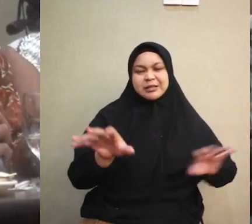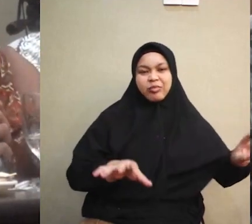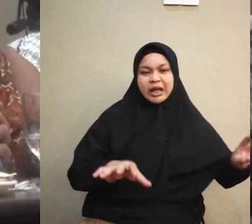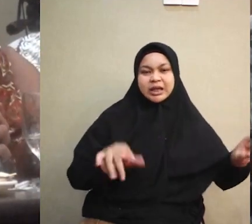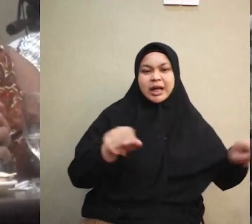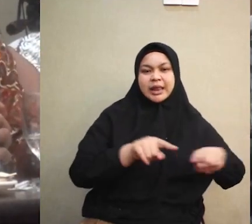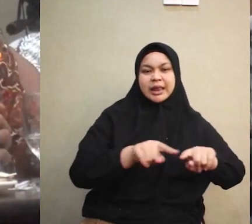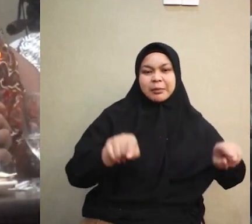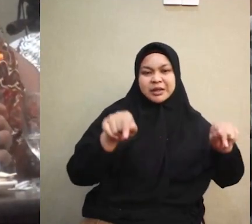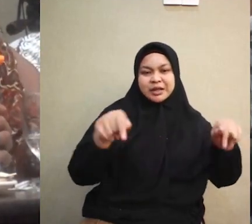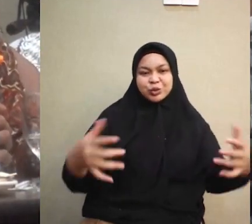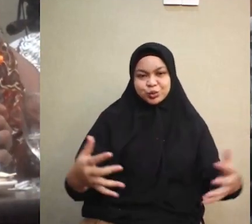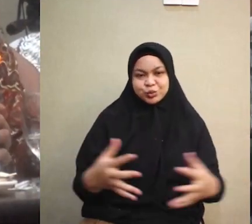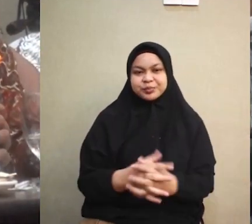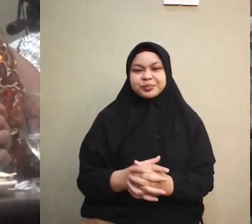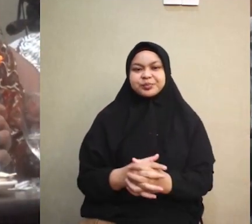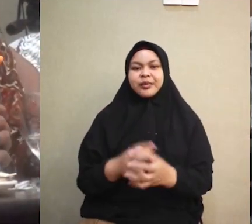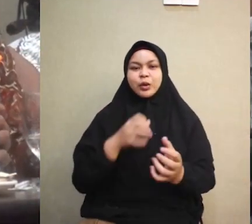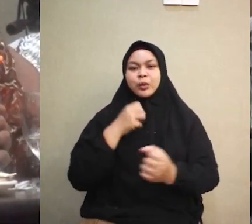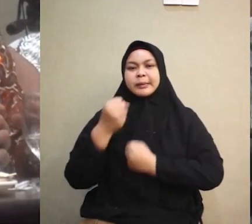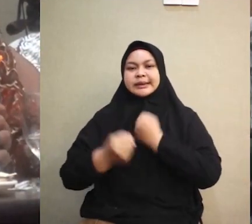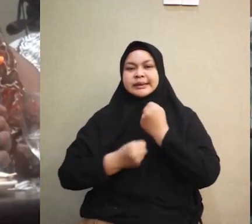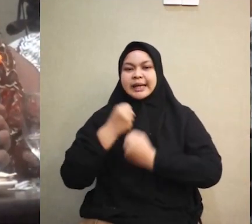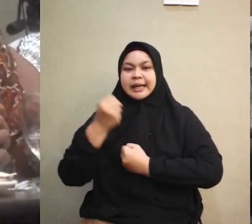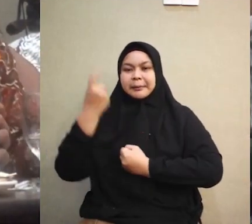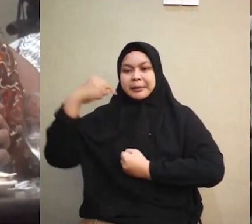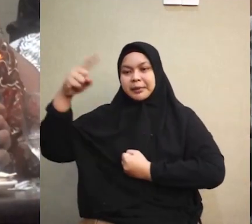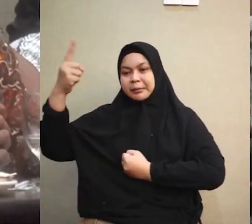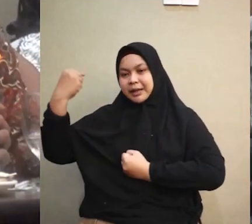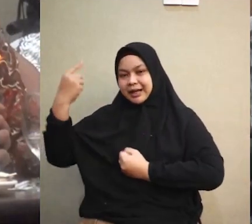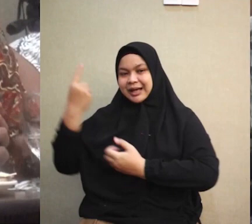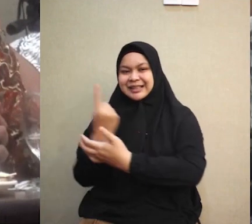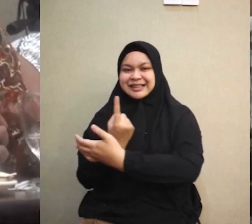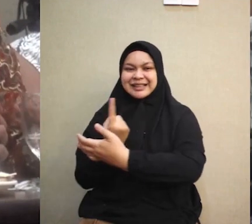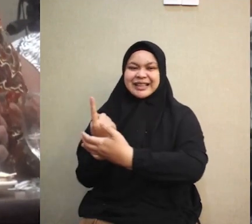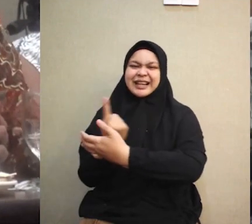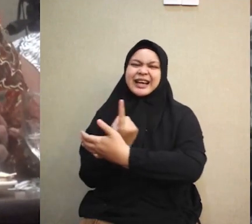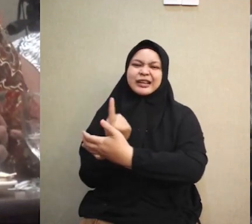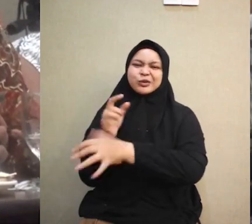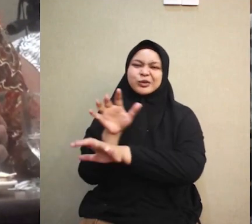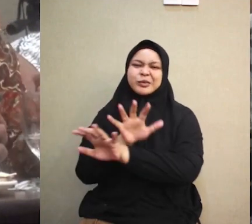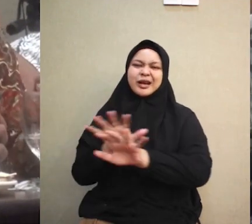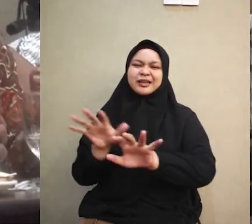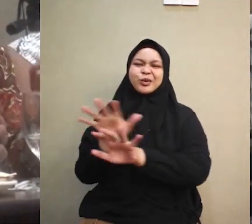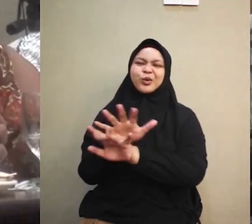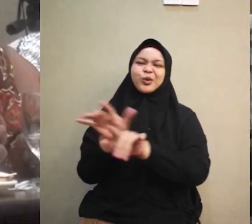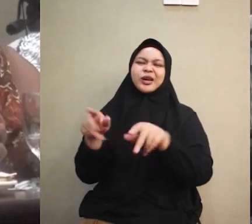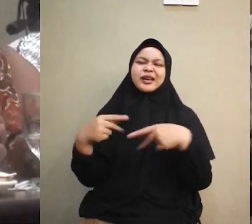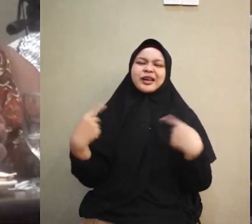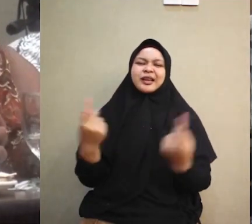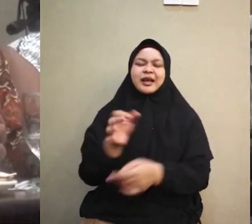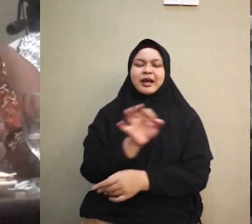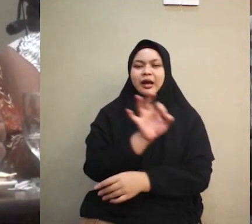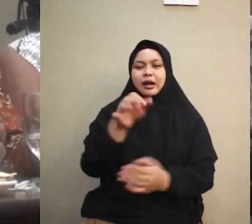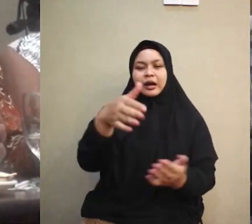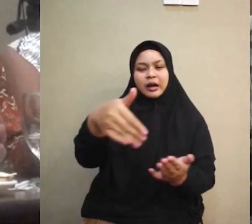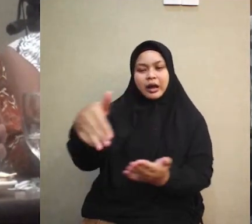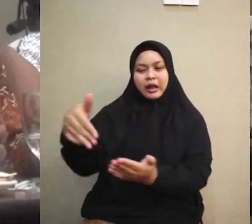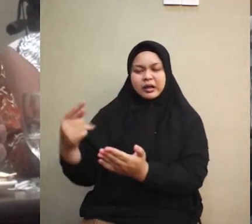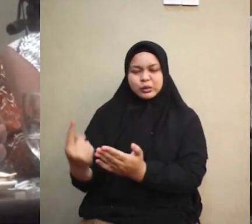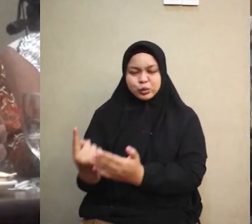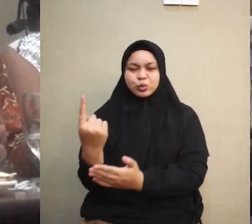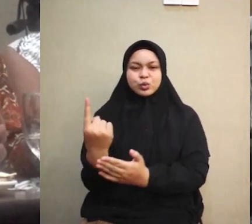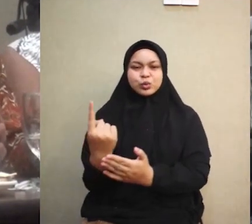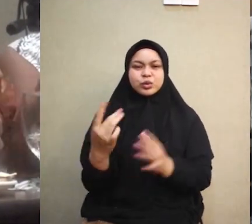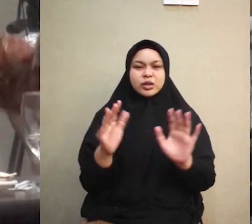tapi juga upaya yang dilakukan oleh pemerintah di internal pun tercerai-berai gitu ya kita tidak punya satu data yang